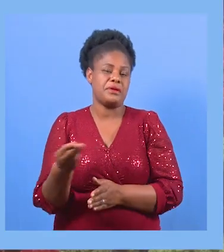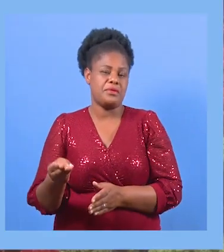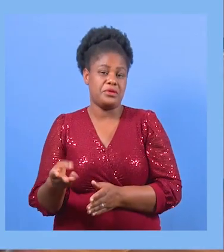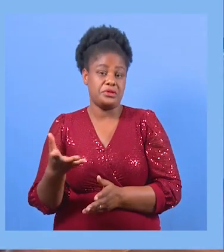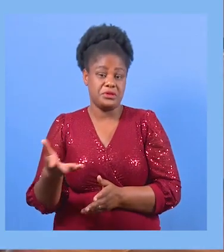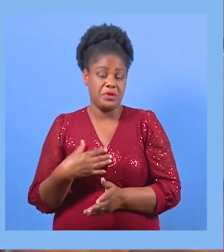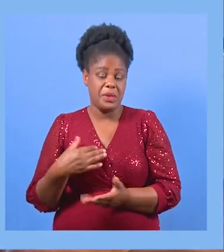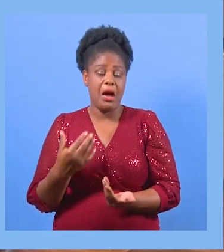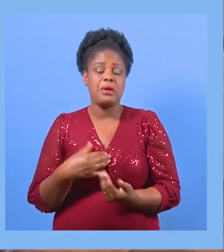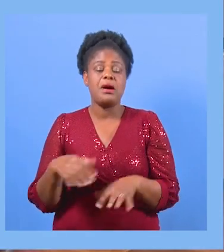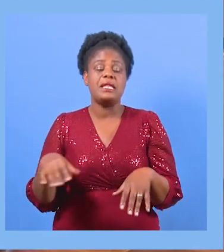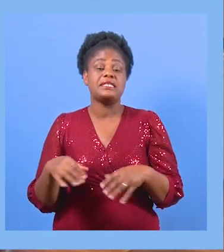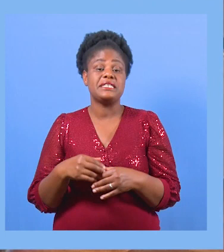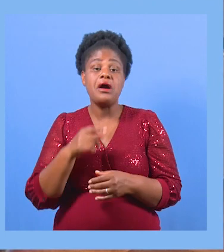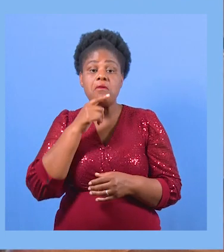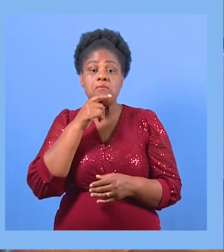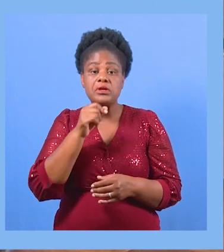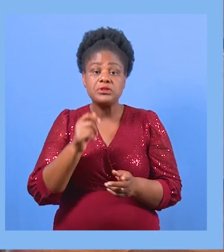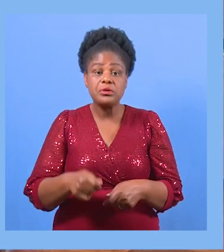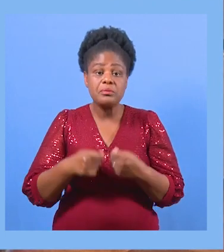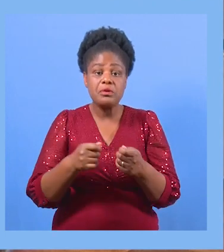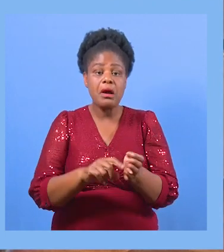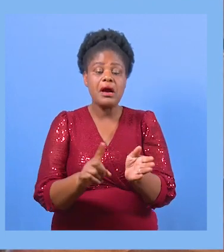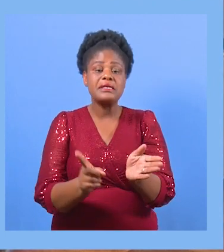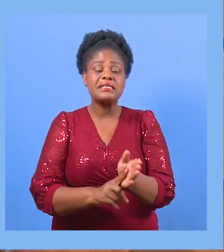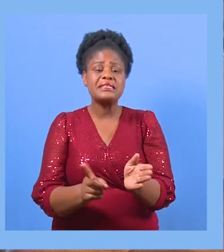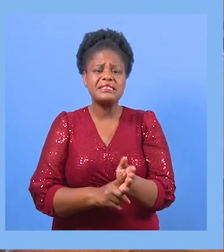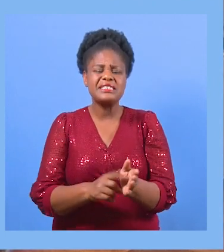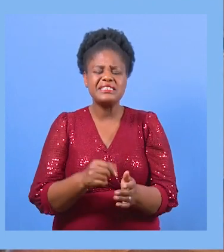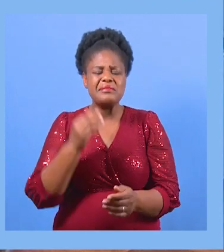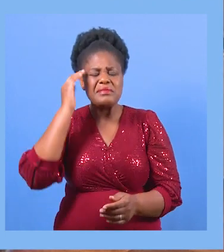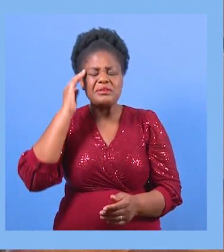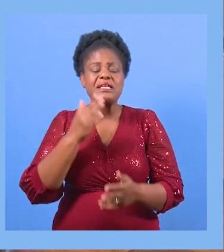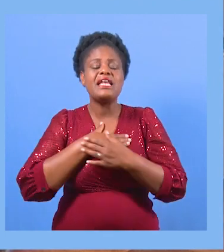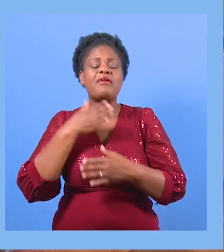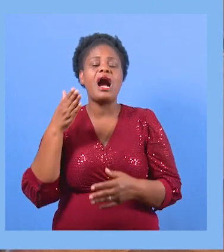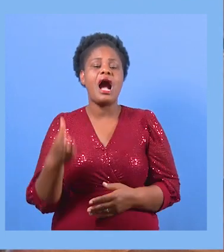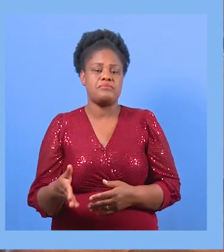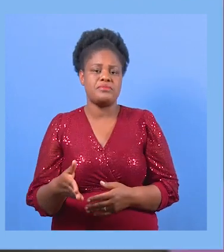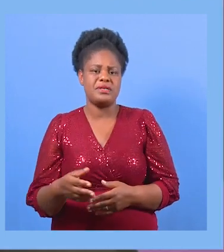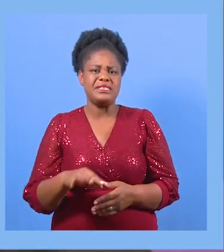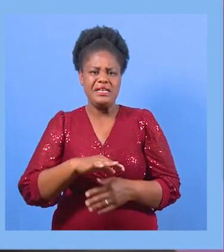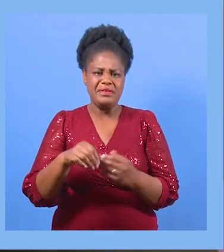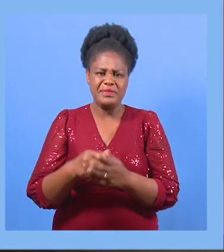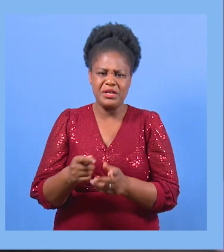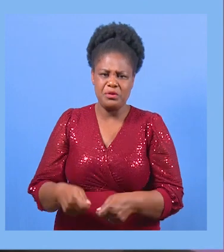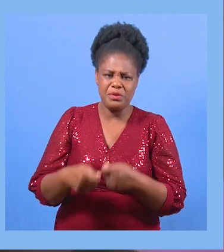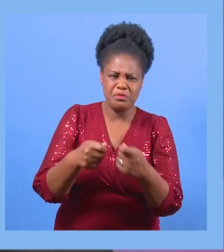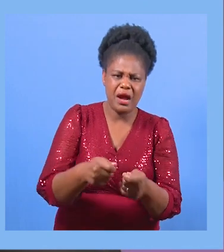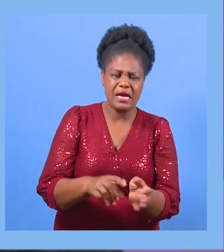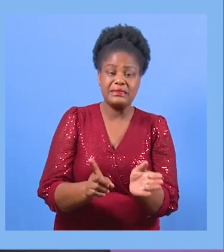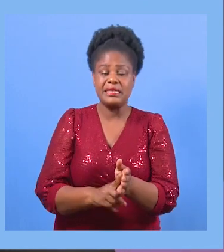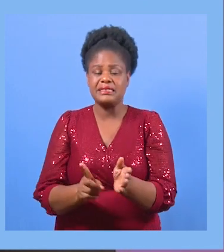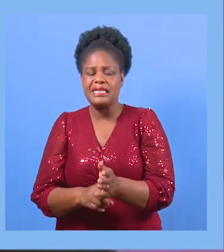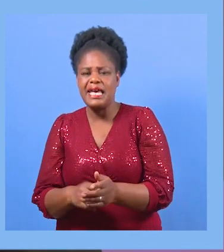ndozvavanoshandisa. Toitawo kuvana vedu vakomana, ameno akamuti kupiwa bonde kudiwa ndiani. Mukaona zvinhu zvizhinji zvinotenderera pabonde, kupiwa bonde nguva isati